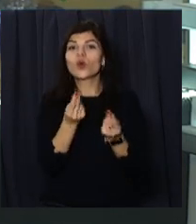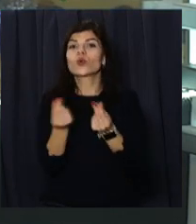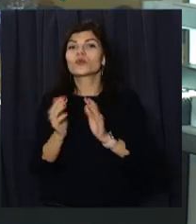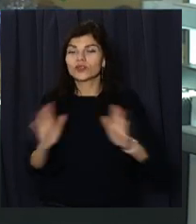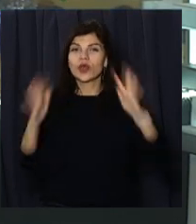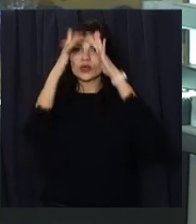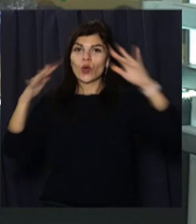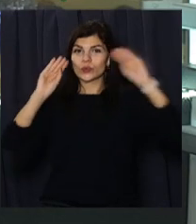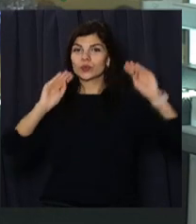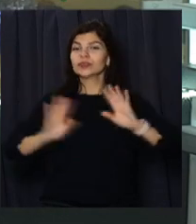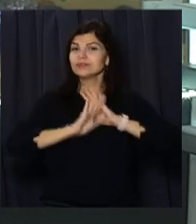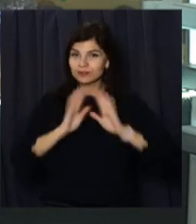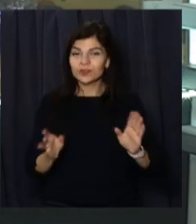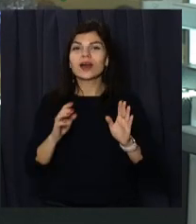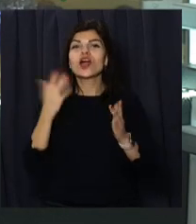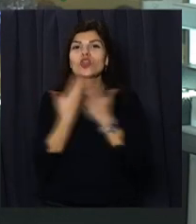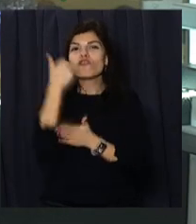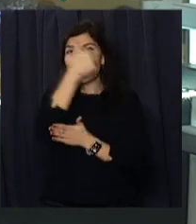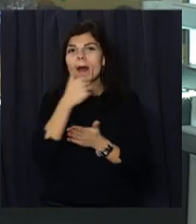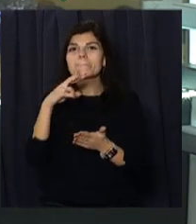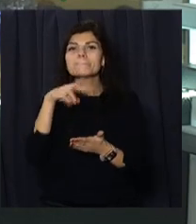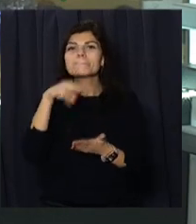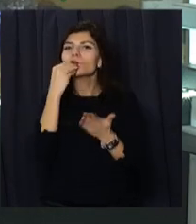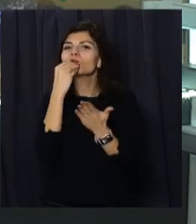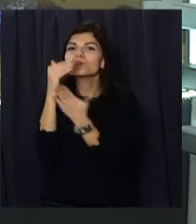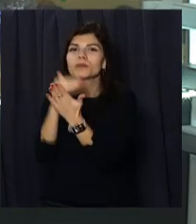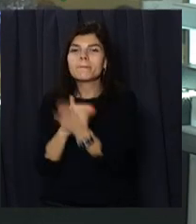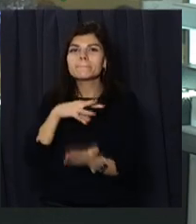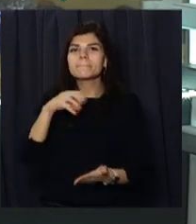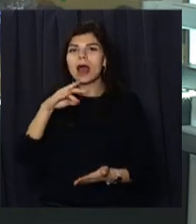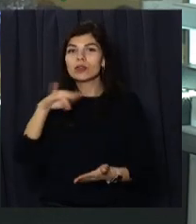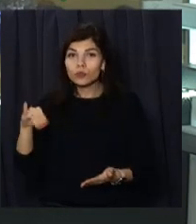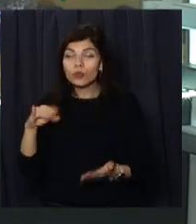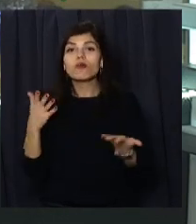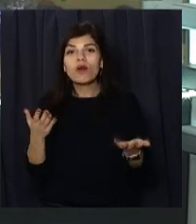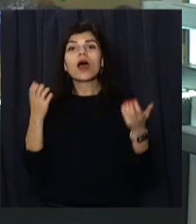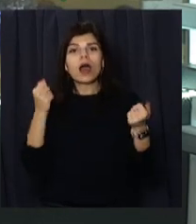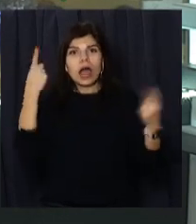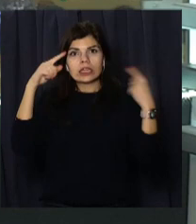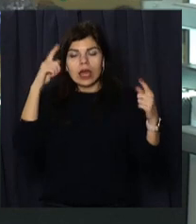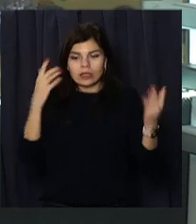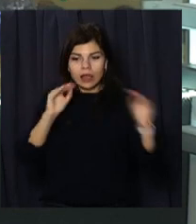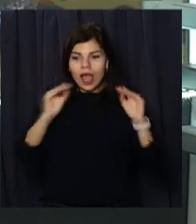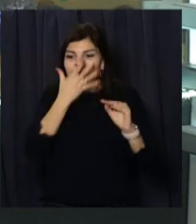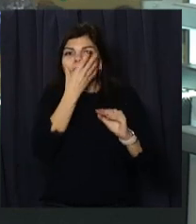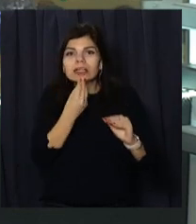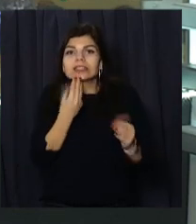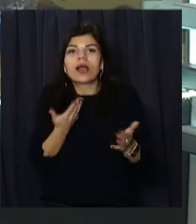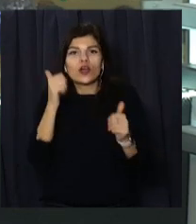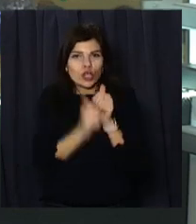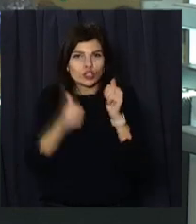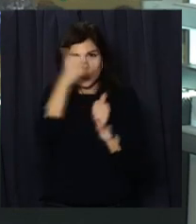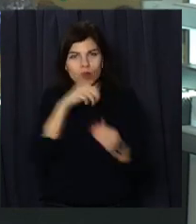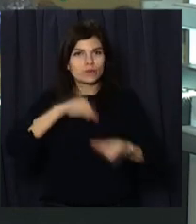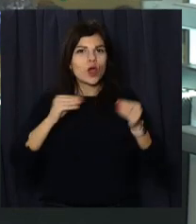такою проблемою щорічно стикається ледь не кожна господиня. А так хочеться здивувати гостей не тільки стравами, а й подачею.